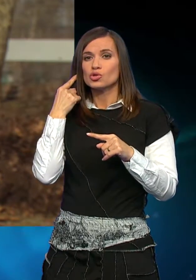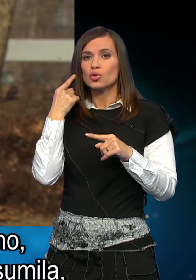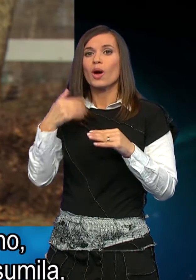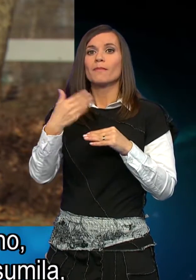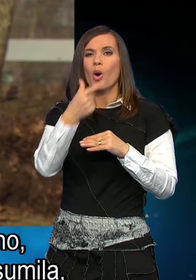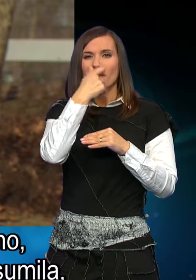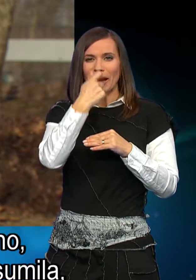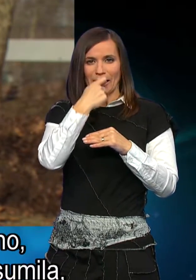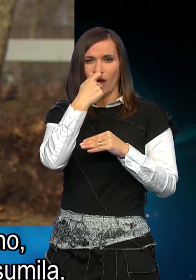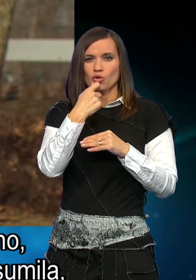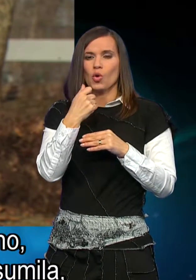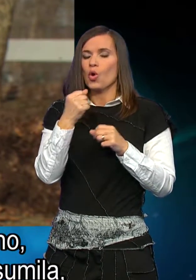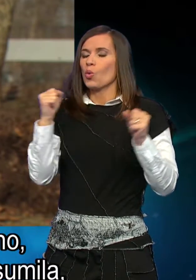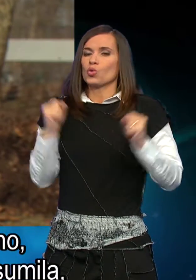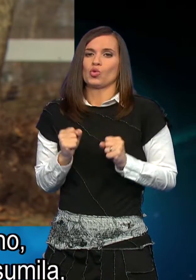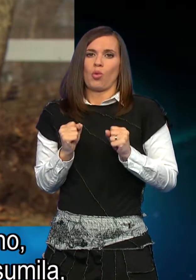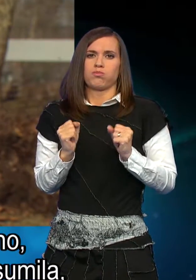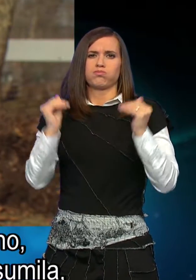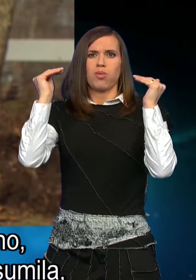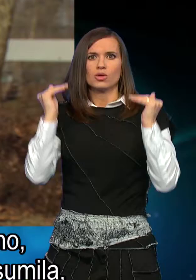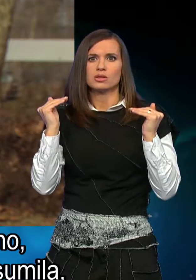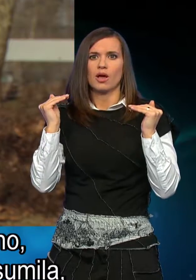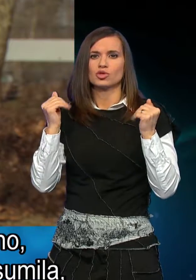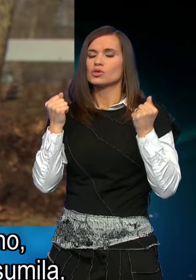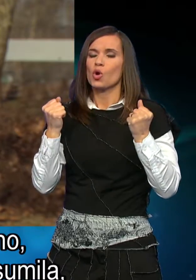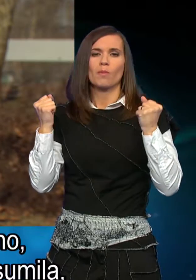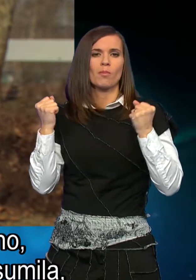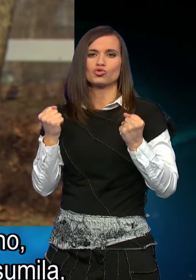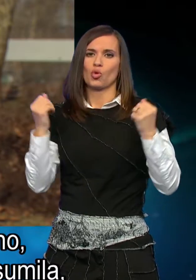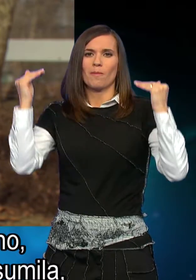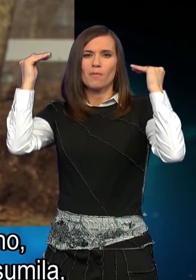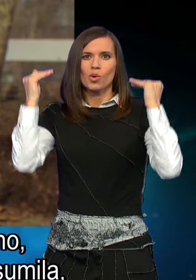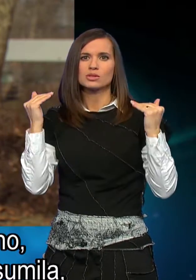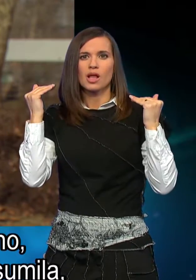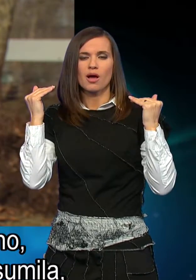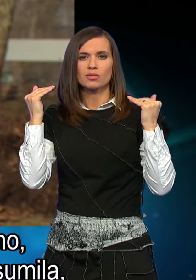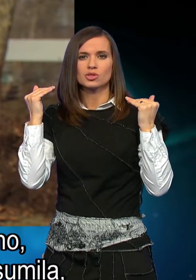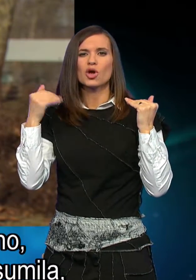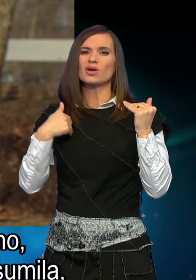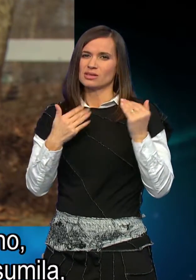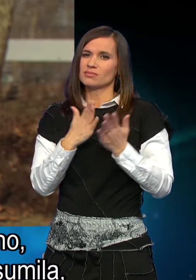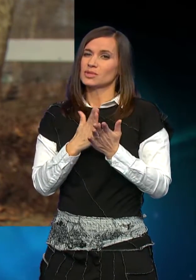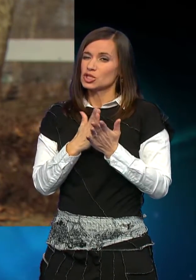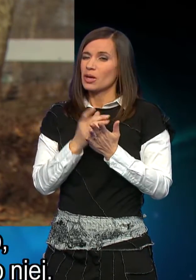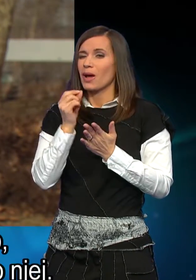prehladu močno poslabšal, močno, zelo močno, sem jaz že malo dvomila v